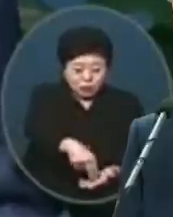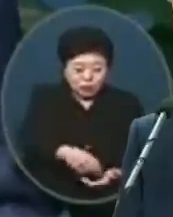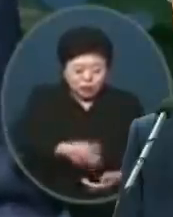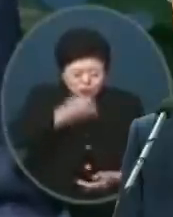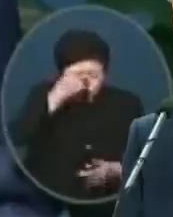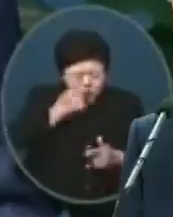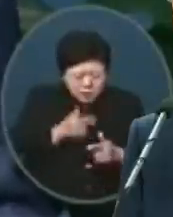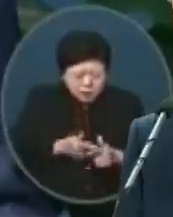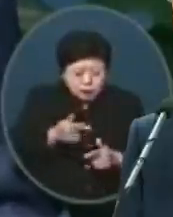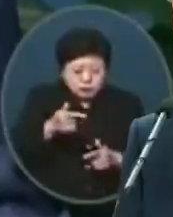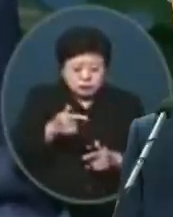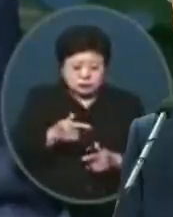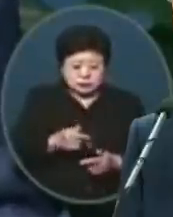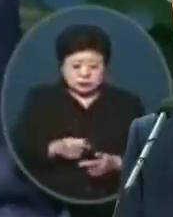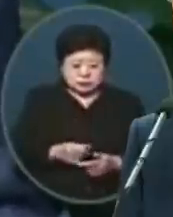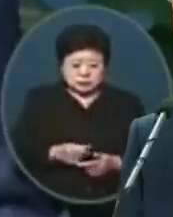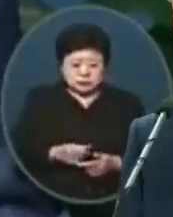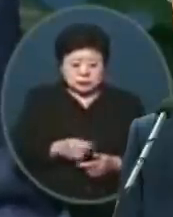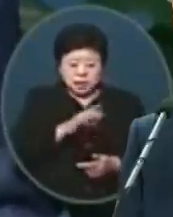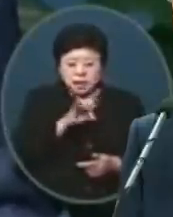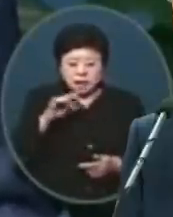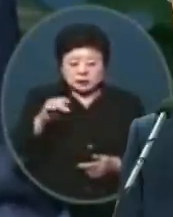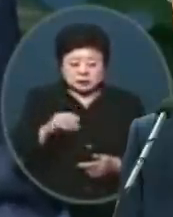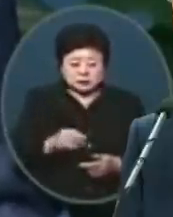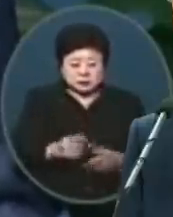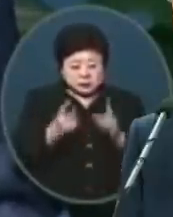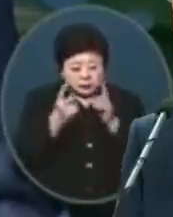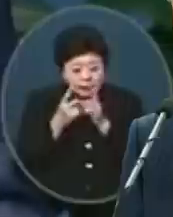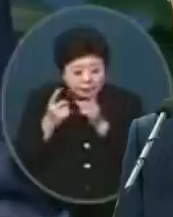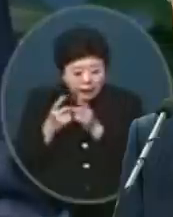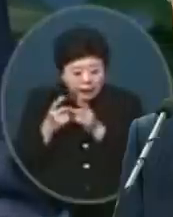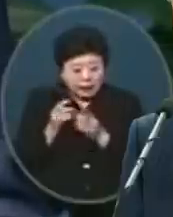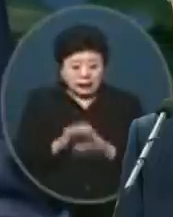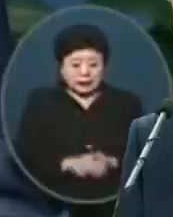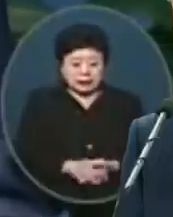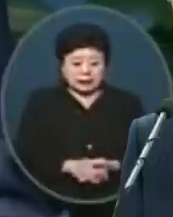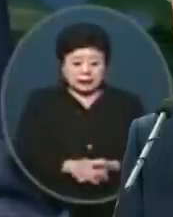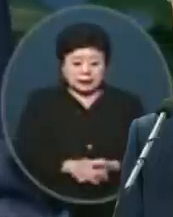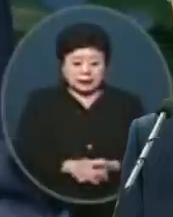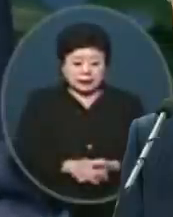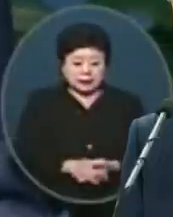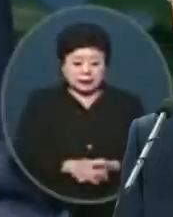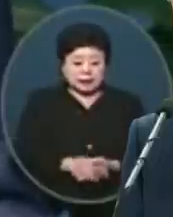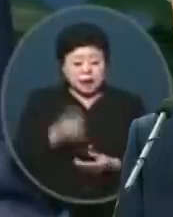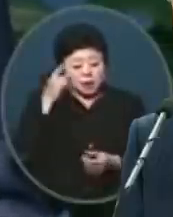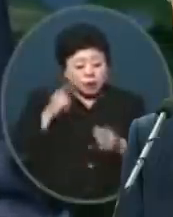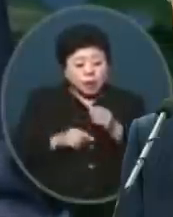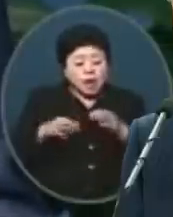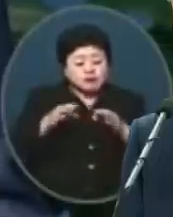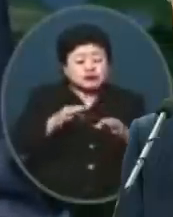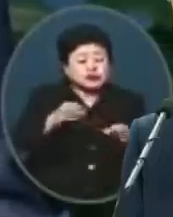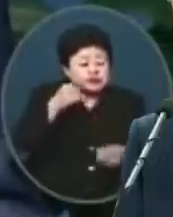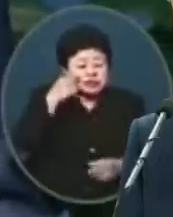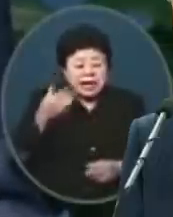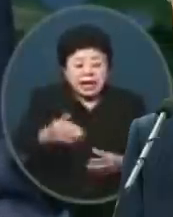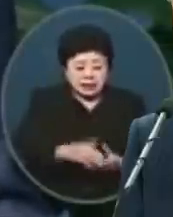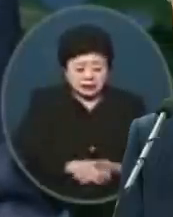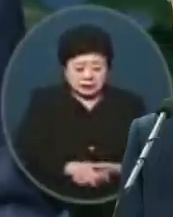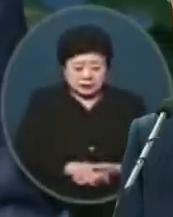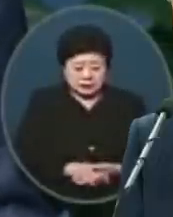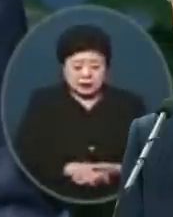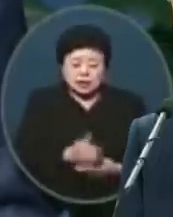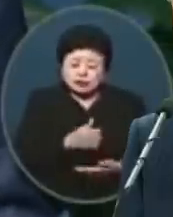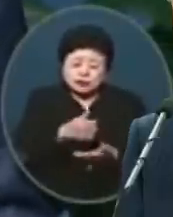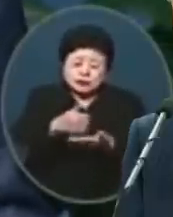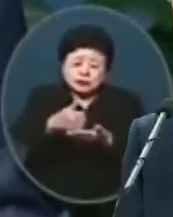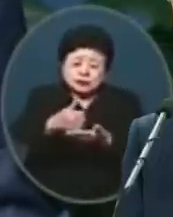예수님을 정신 잘 봅니다. 왜 부르시느냐? 아유,